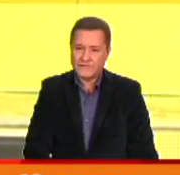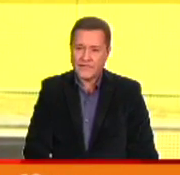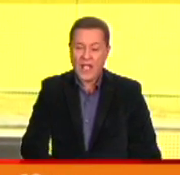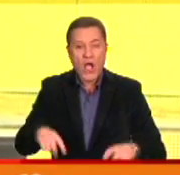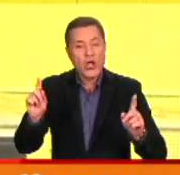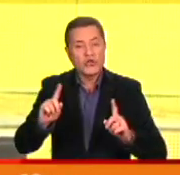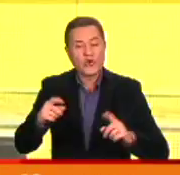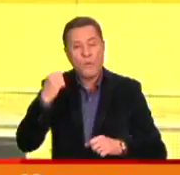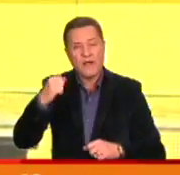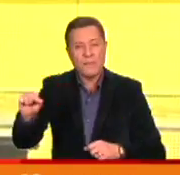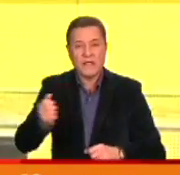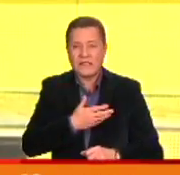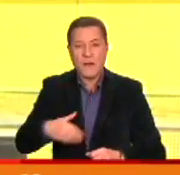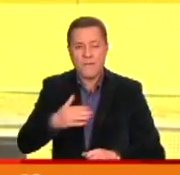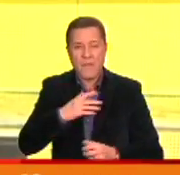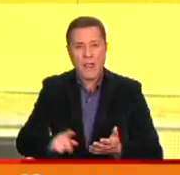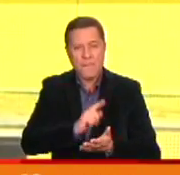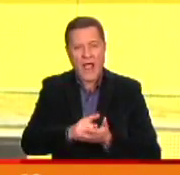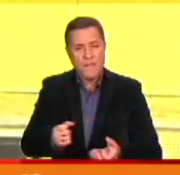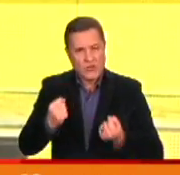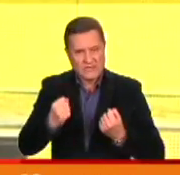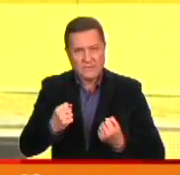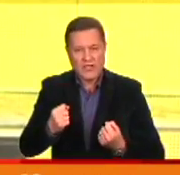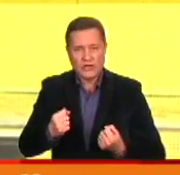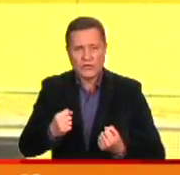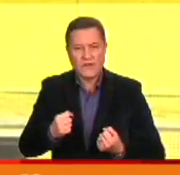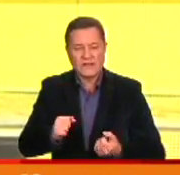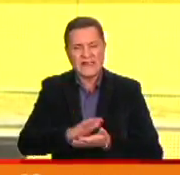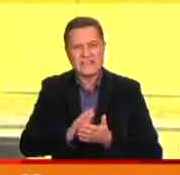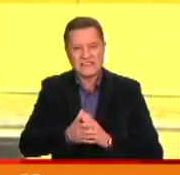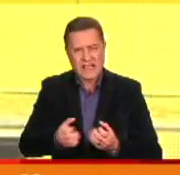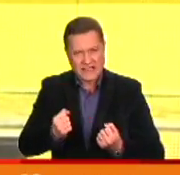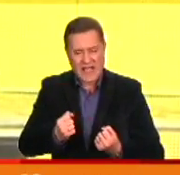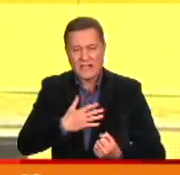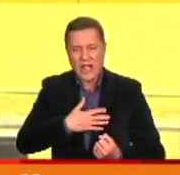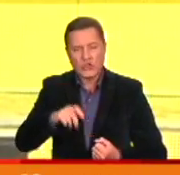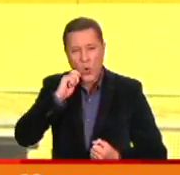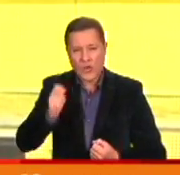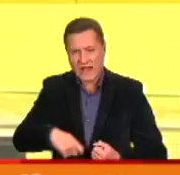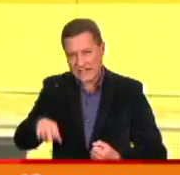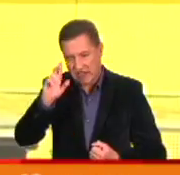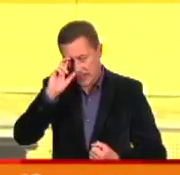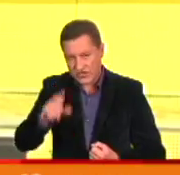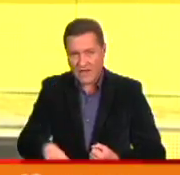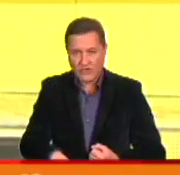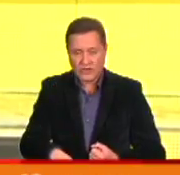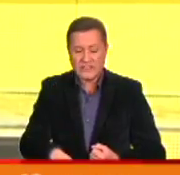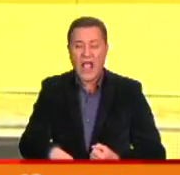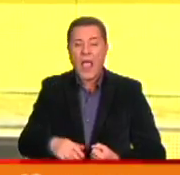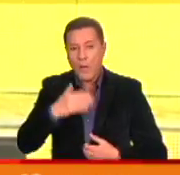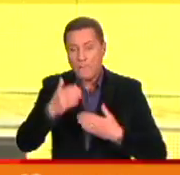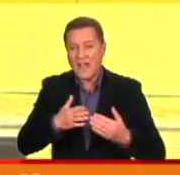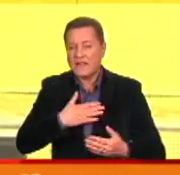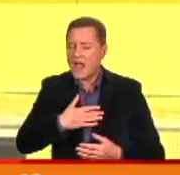Щоб перемогти, ми маємо зміцнювати засади нашої української державності. І перед нами стоїть